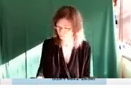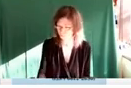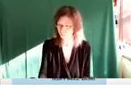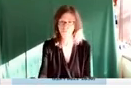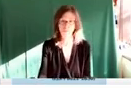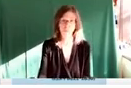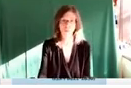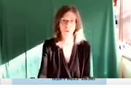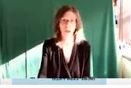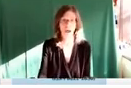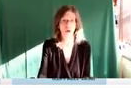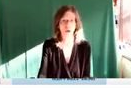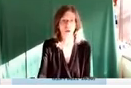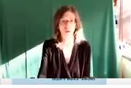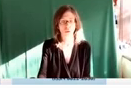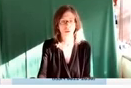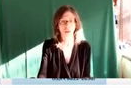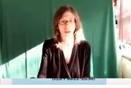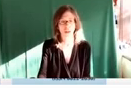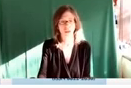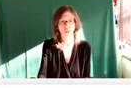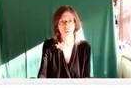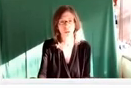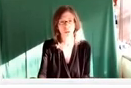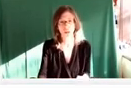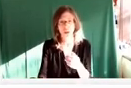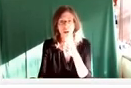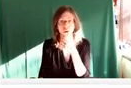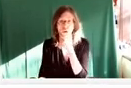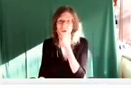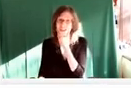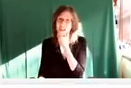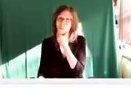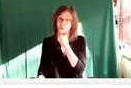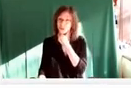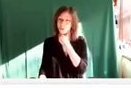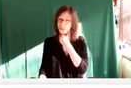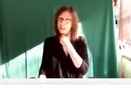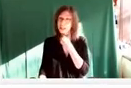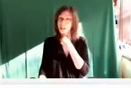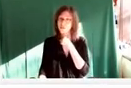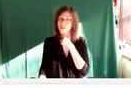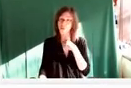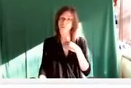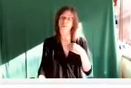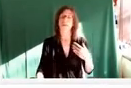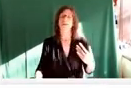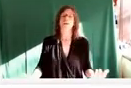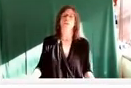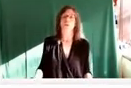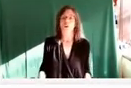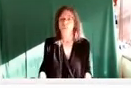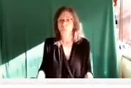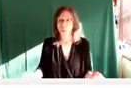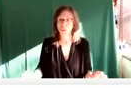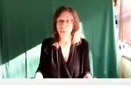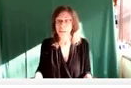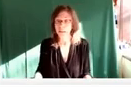spécialité. Alors, on va se lancer tout de suite sur la reproductibilité. Dans le fond,